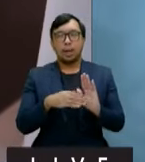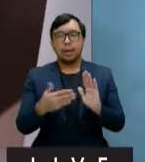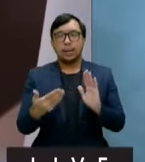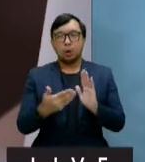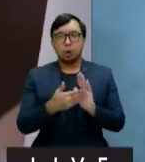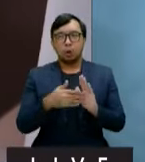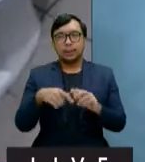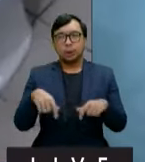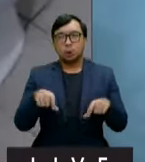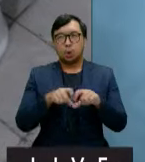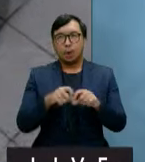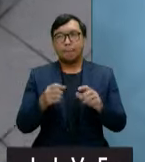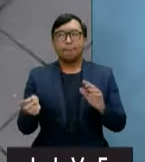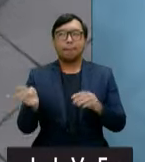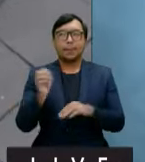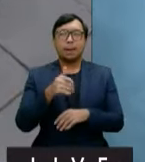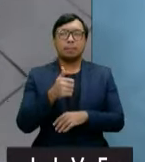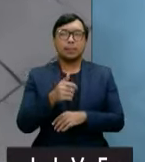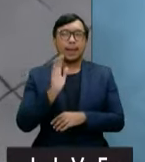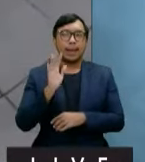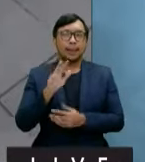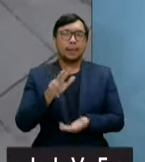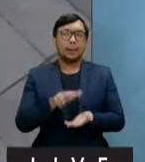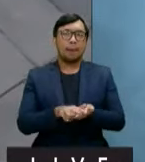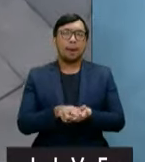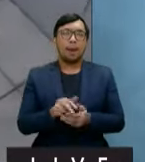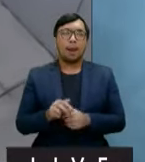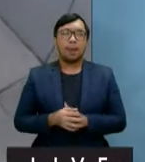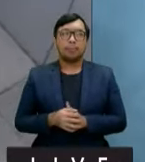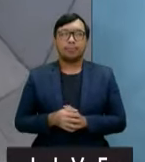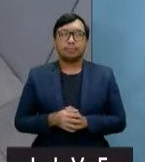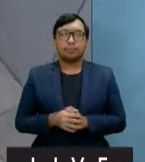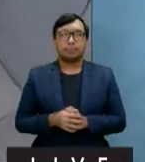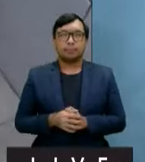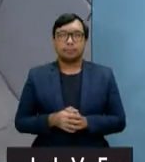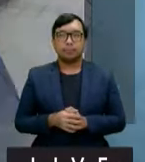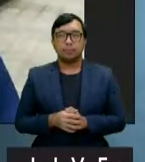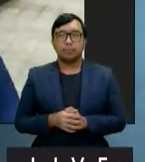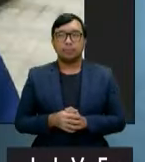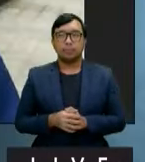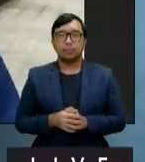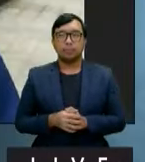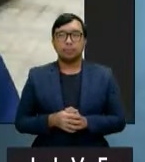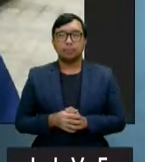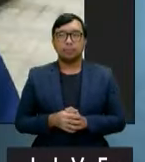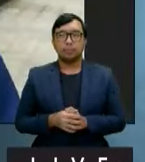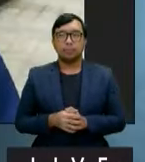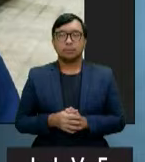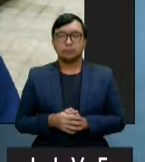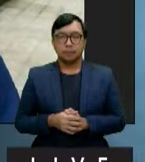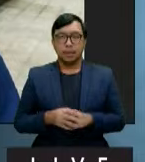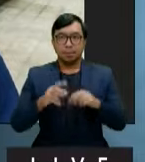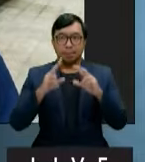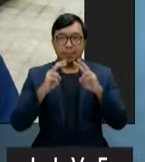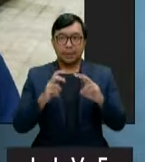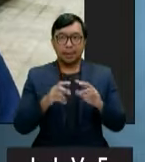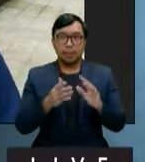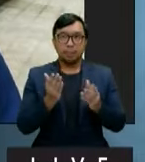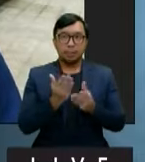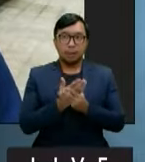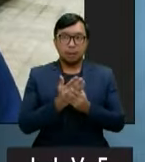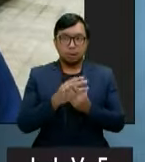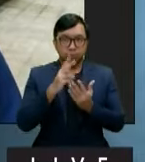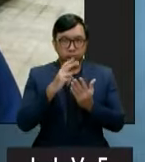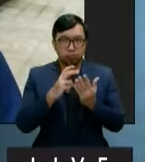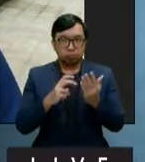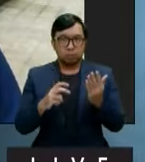unit rusunawa Pasar Rumput, begitu Said. Baik, verifikasi masih akan dilakukan oleh pengelola dan pendaftaran ini masih akan dibuka